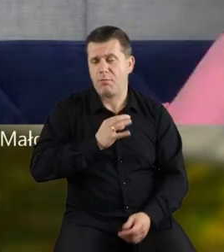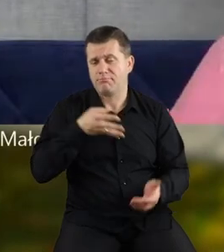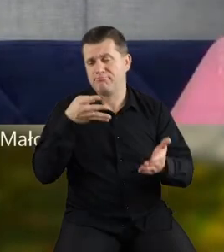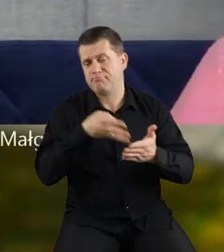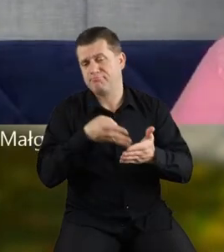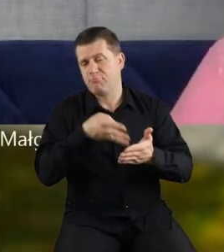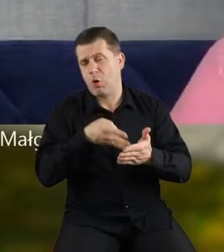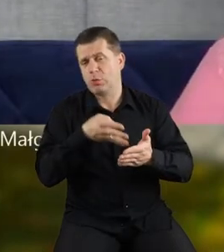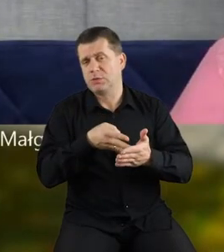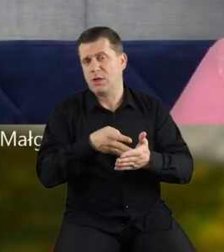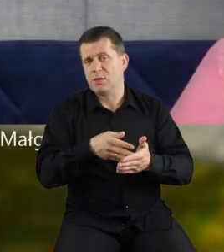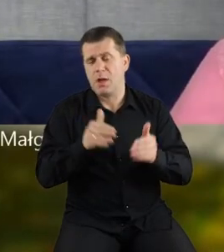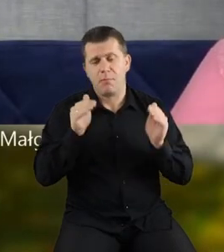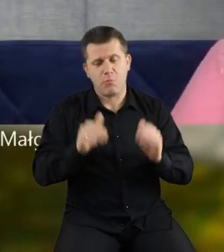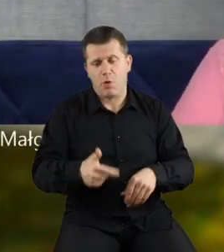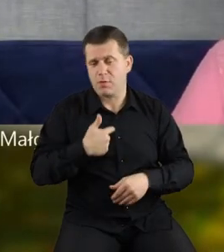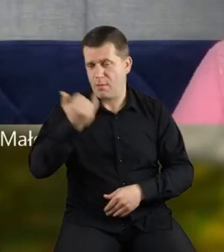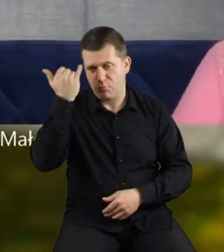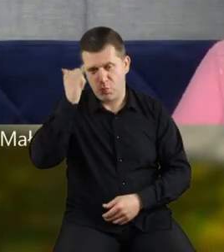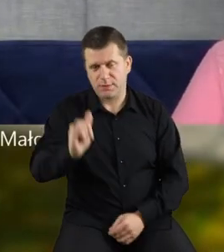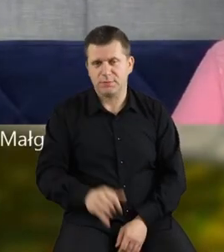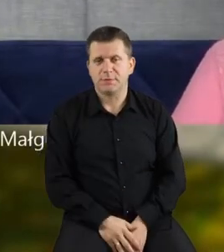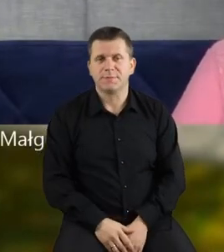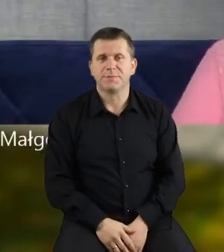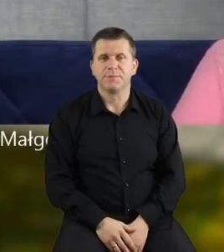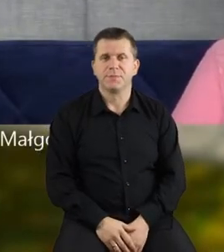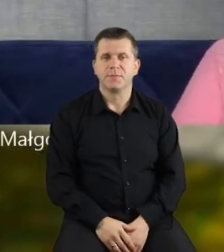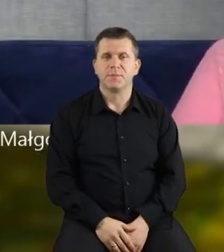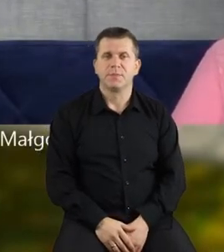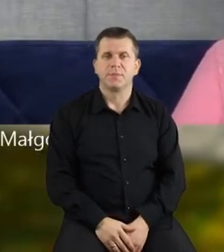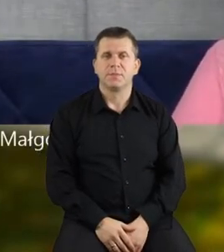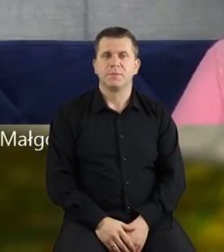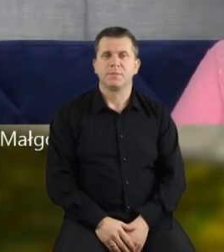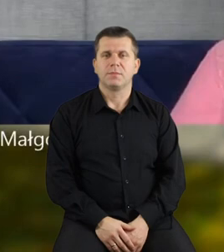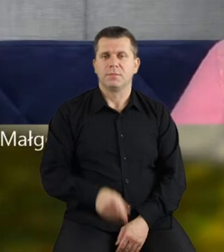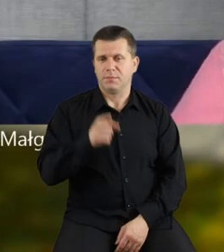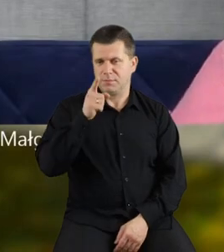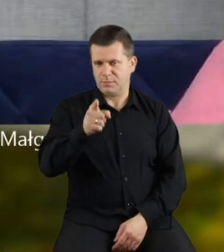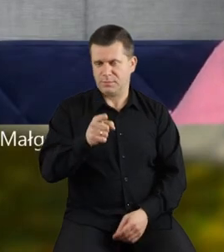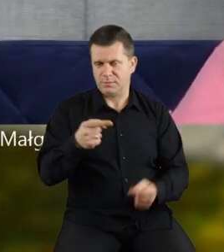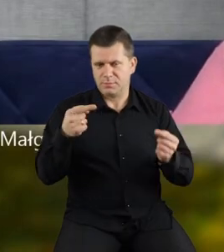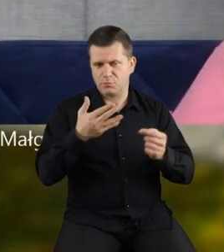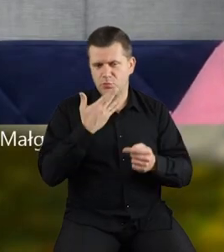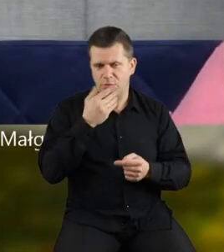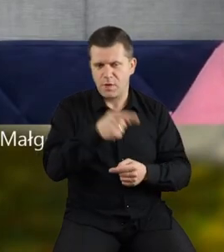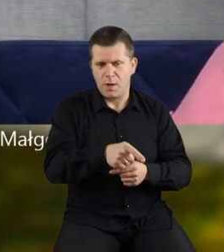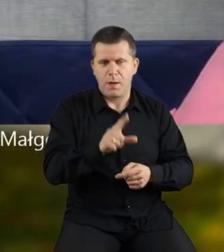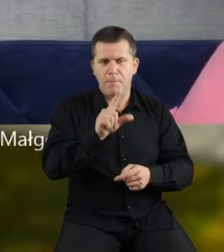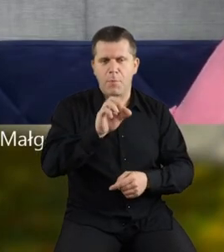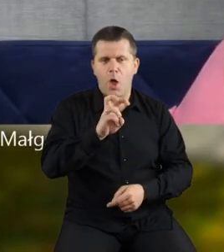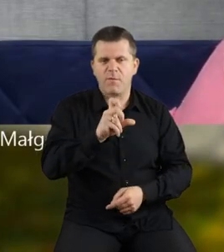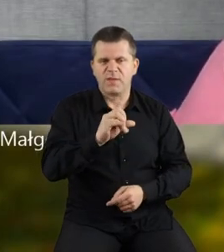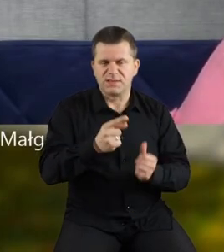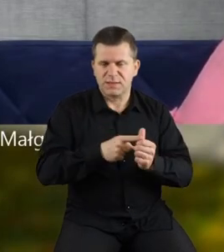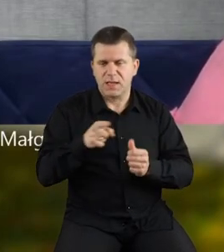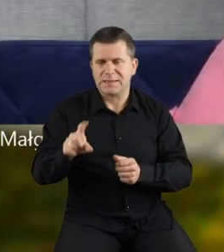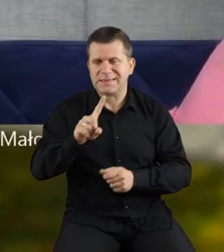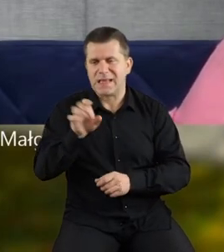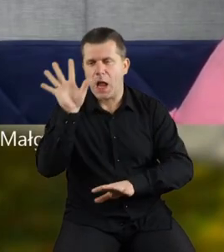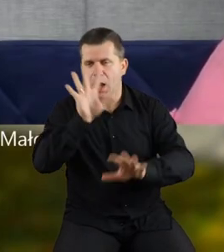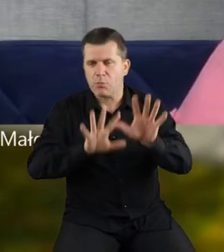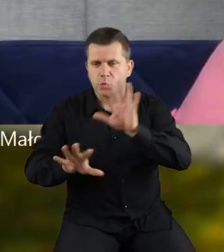moja subiektywna ocena, więc ja oczywiście mogę być w błędzie. odnosisz się i w prowincji, i w